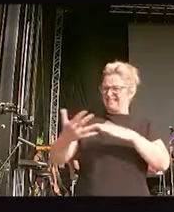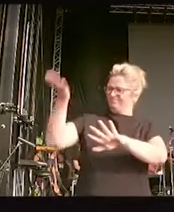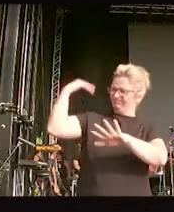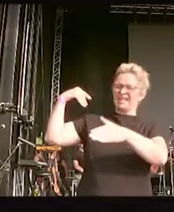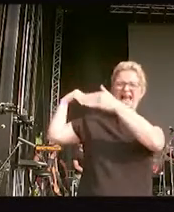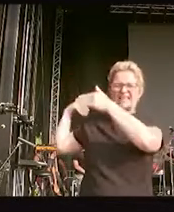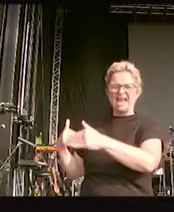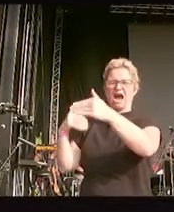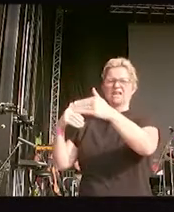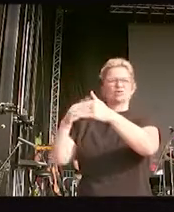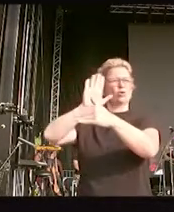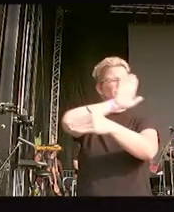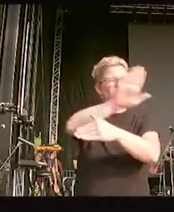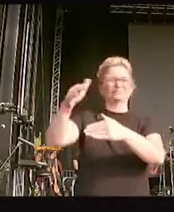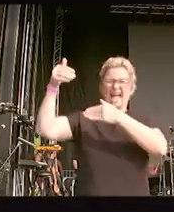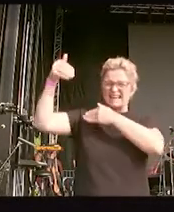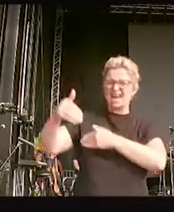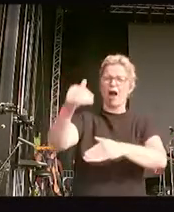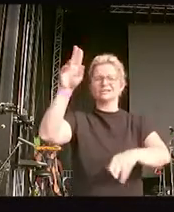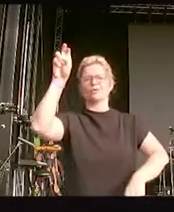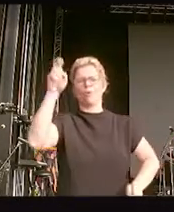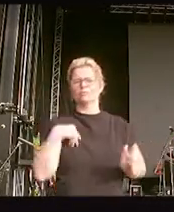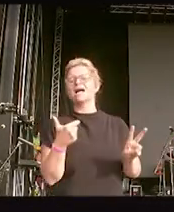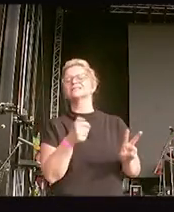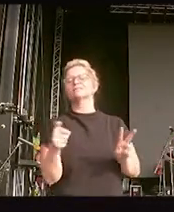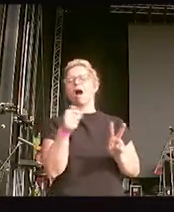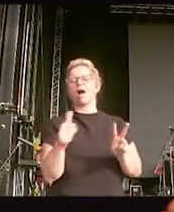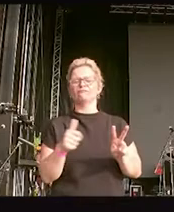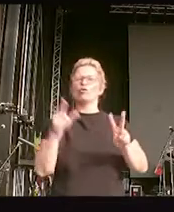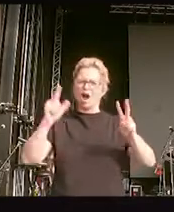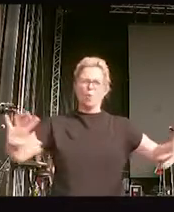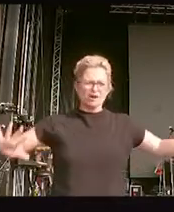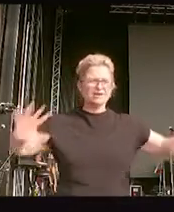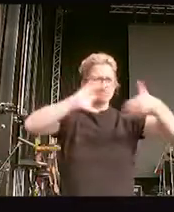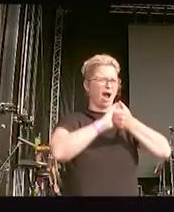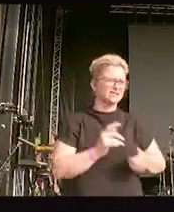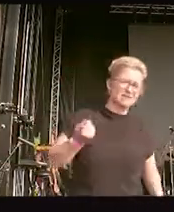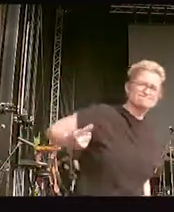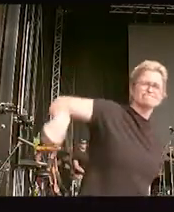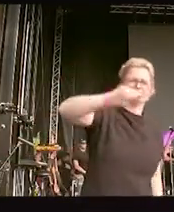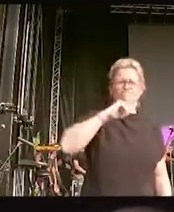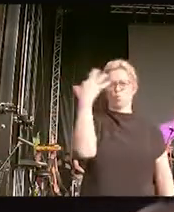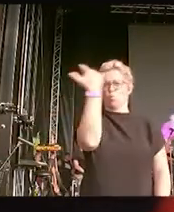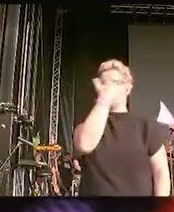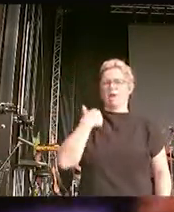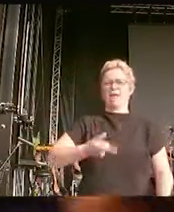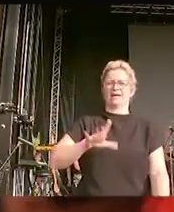Treuhand und eure Generation Smartphone gemeinsam darüber nachdenken.